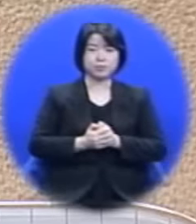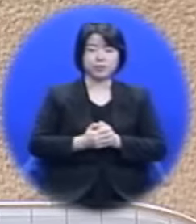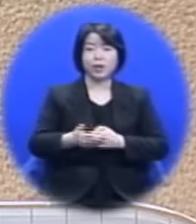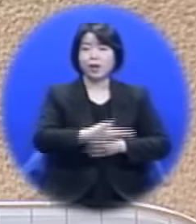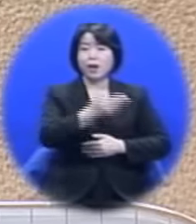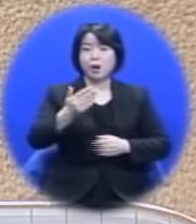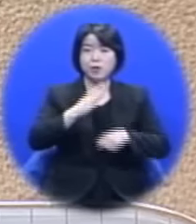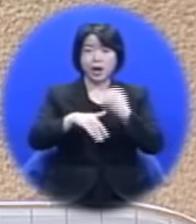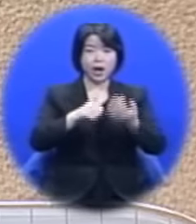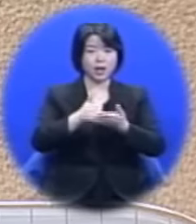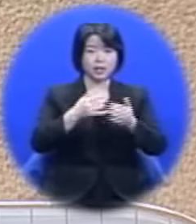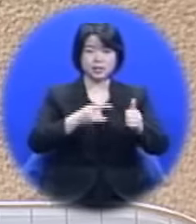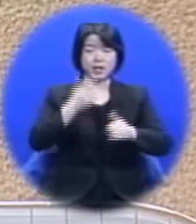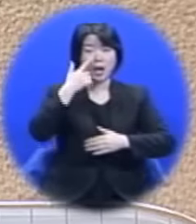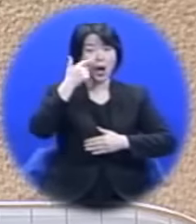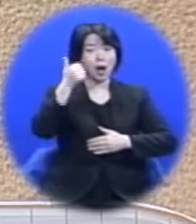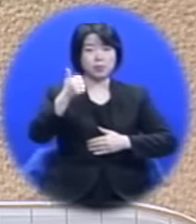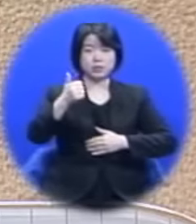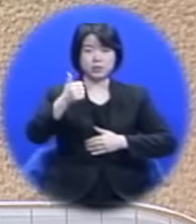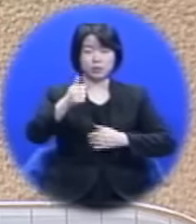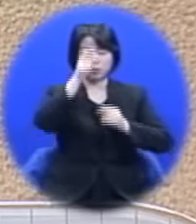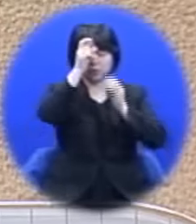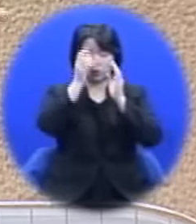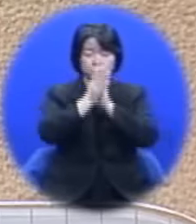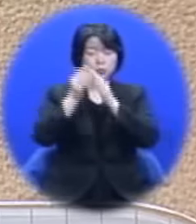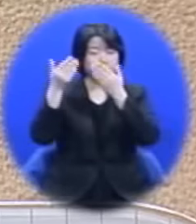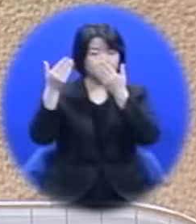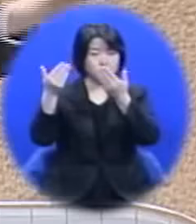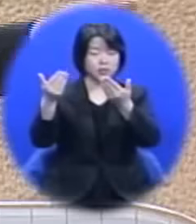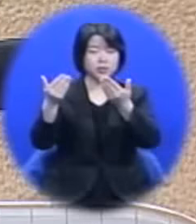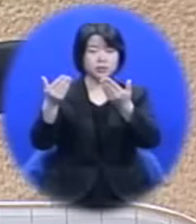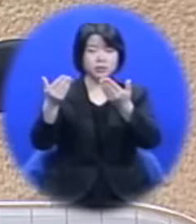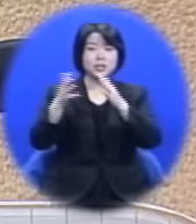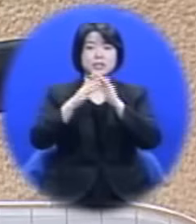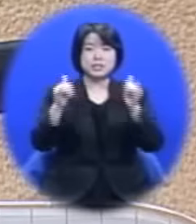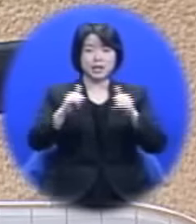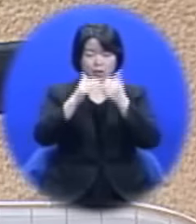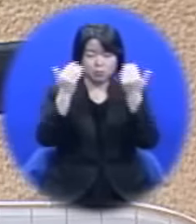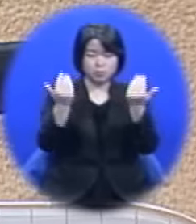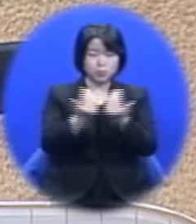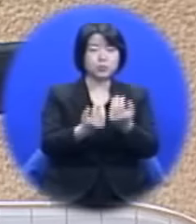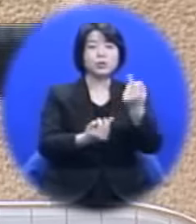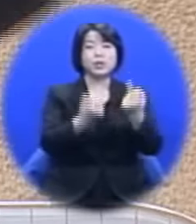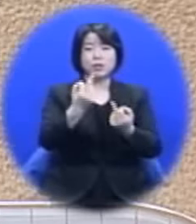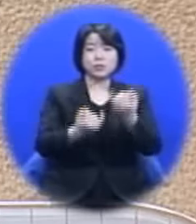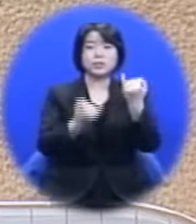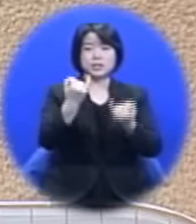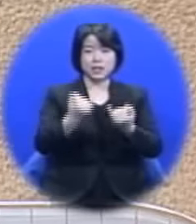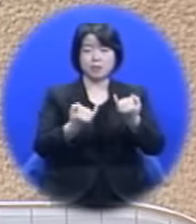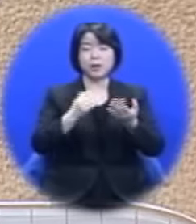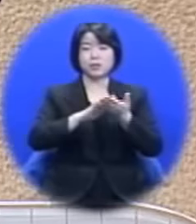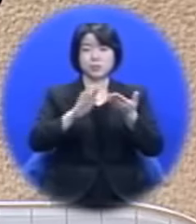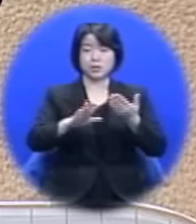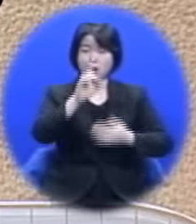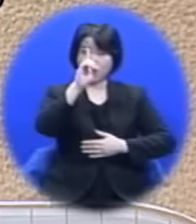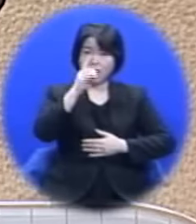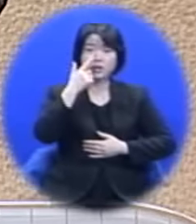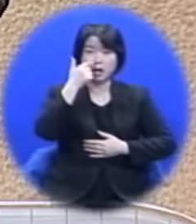여러분 하나님께 아버지라고 기도하는 이들은 서로 다 형제요 자매요 한